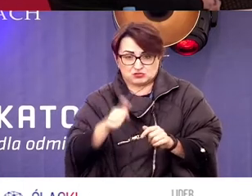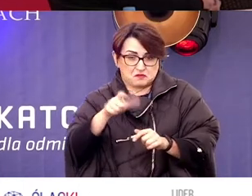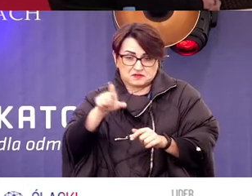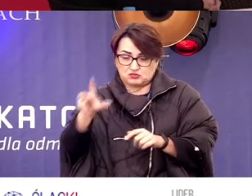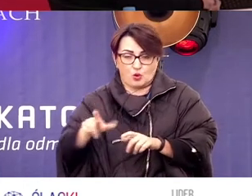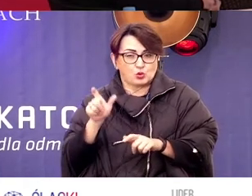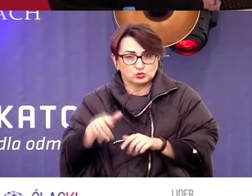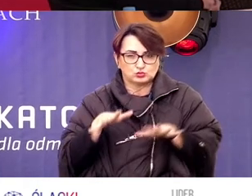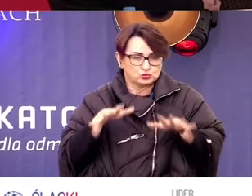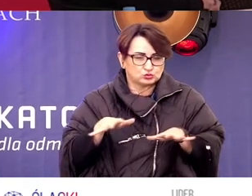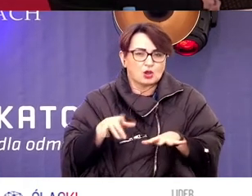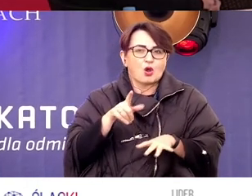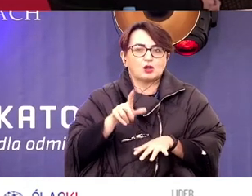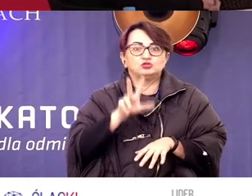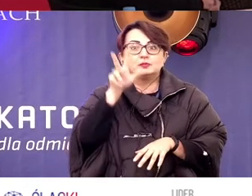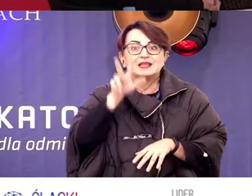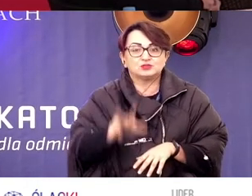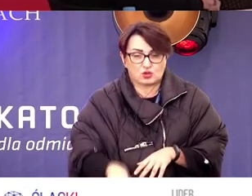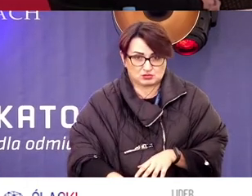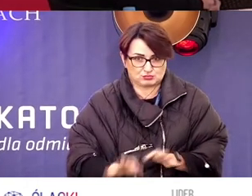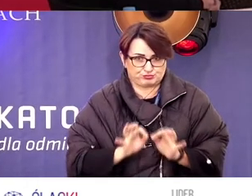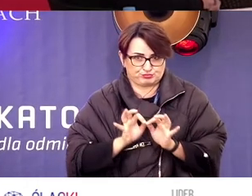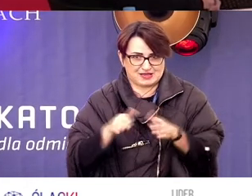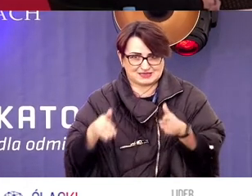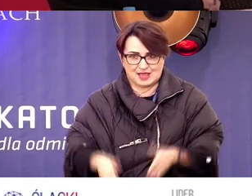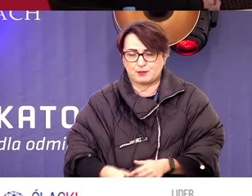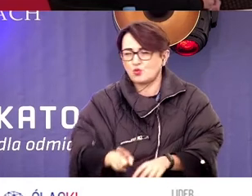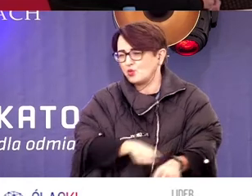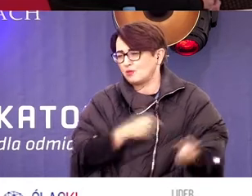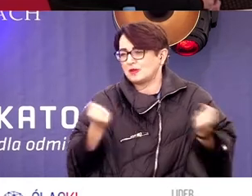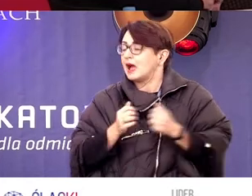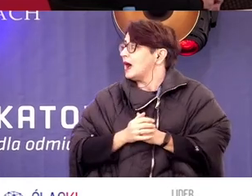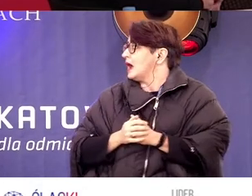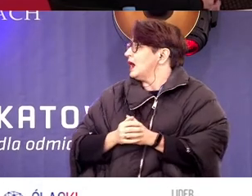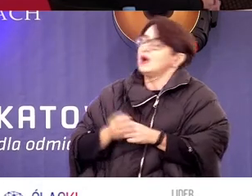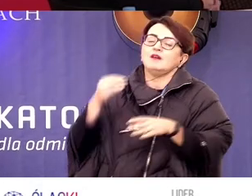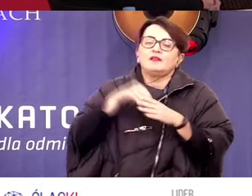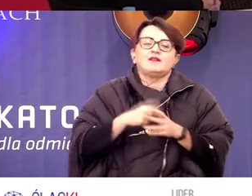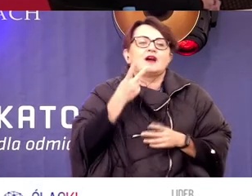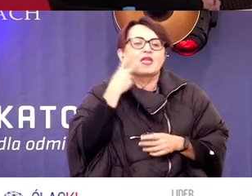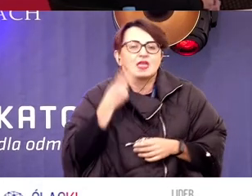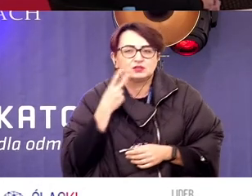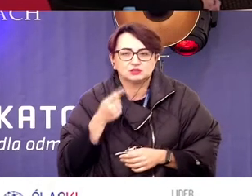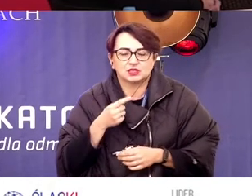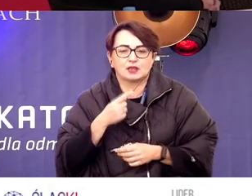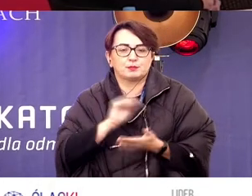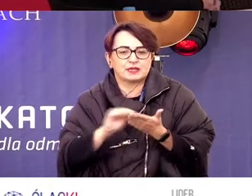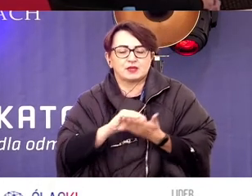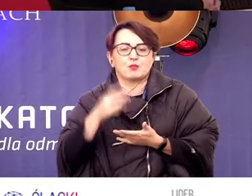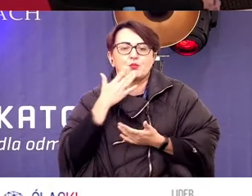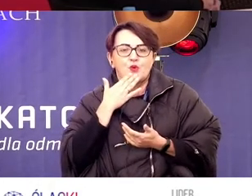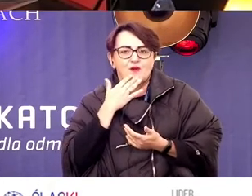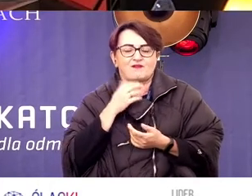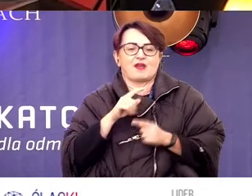wtedy. On trwał 3 miesiące. To był bardzo długi egzamin, bo składał się, no, dwa języki mowy i w piśmie. Był